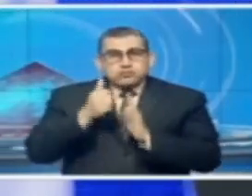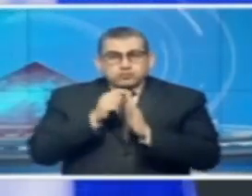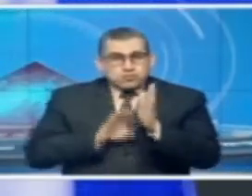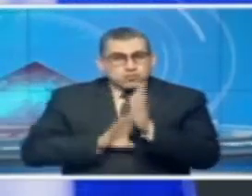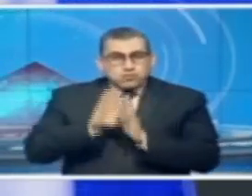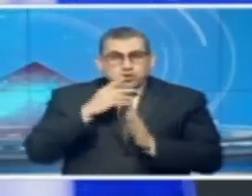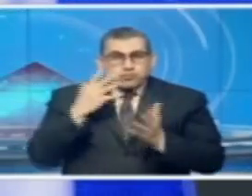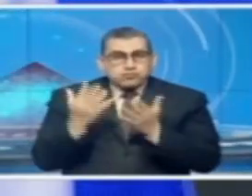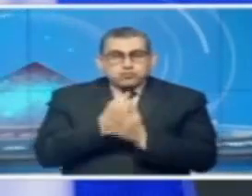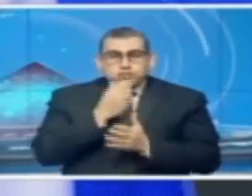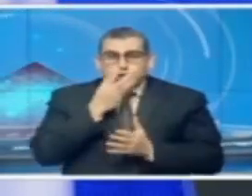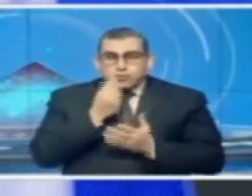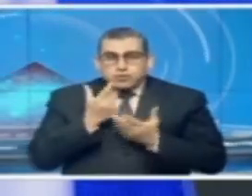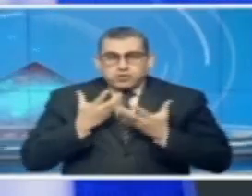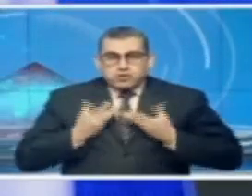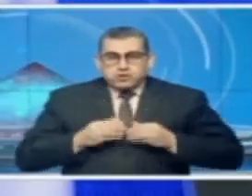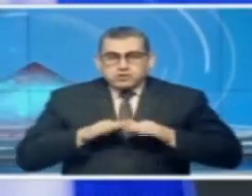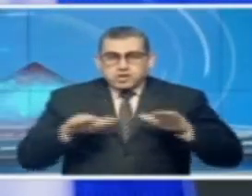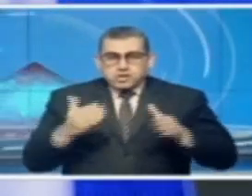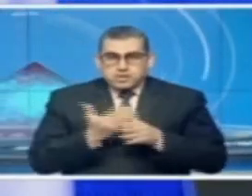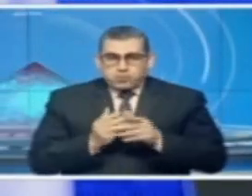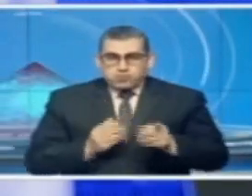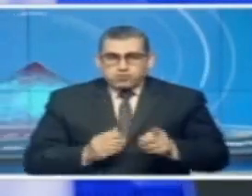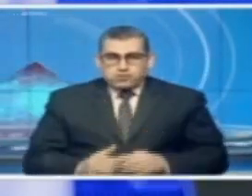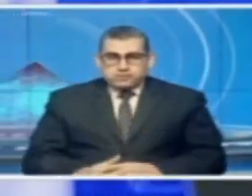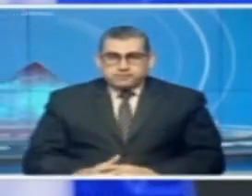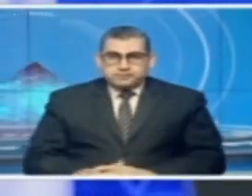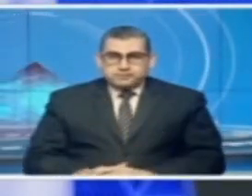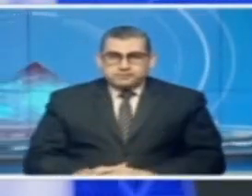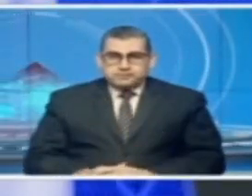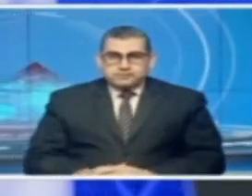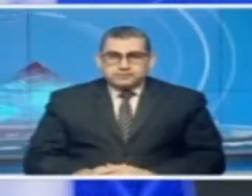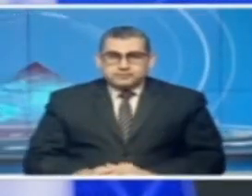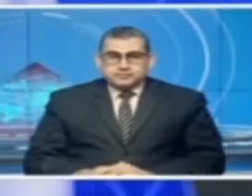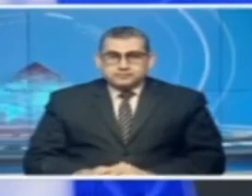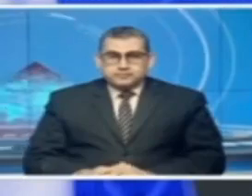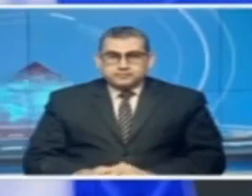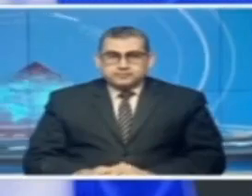لم تكن لتتحقق دون استقرار.